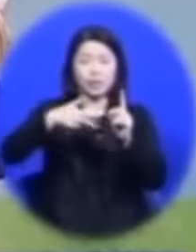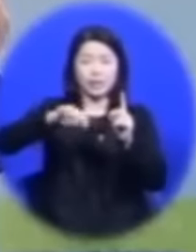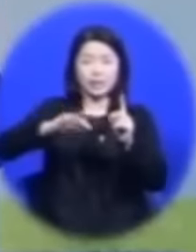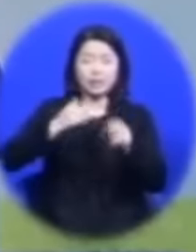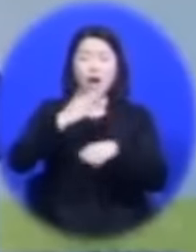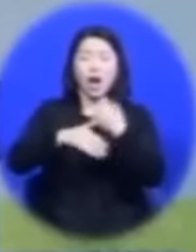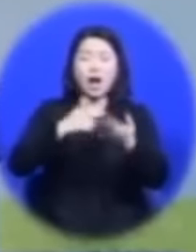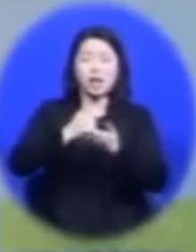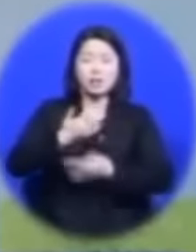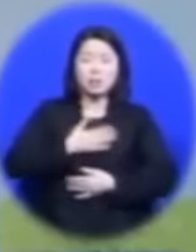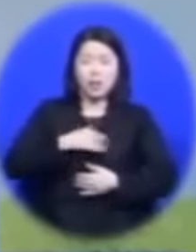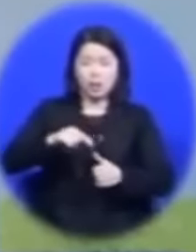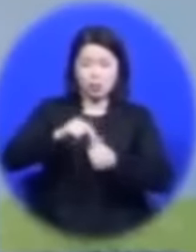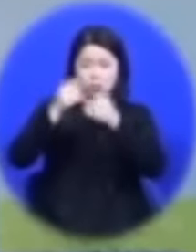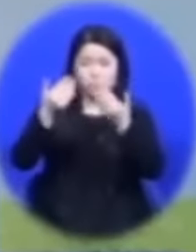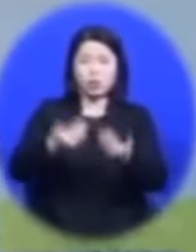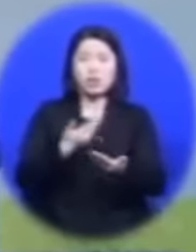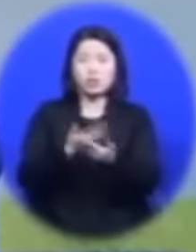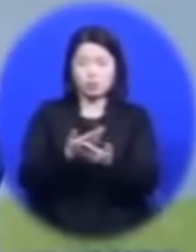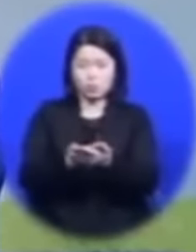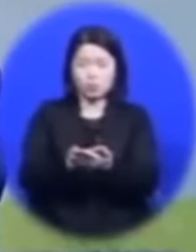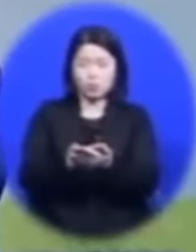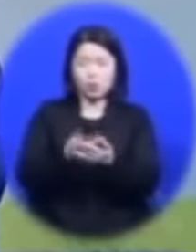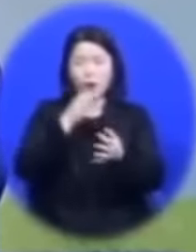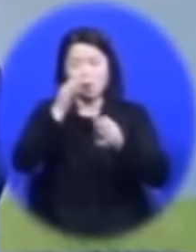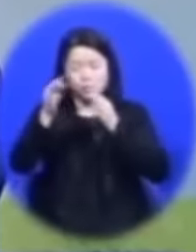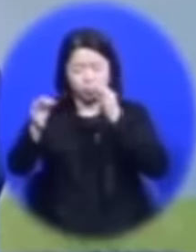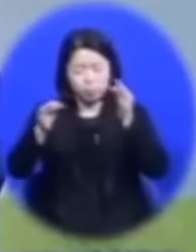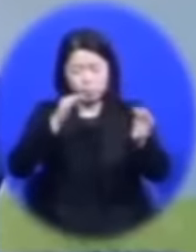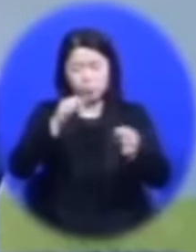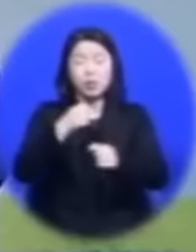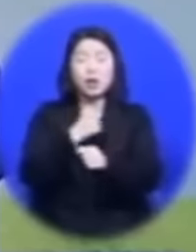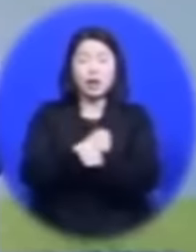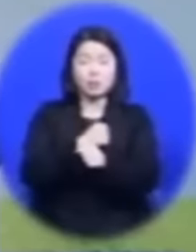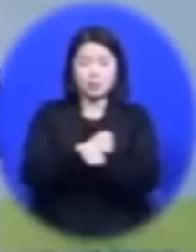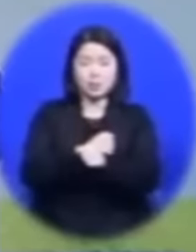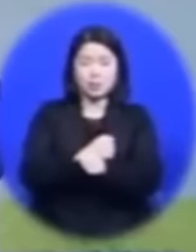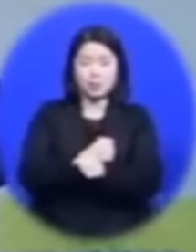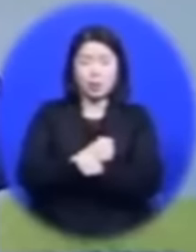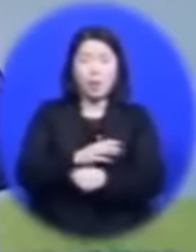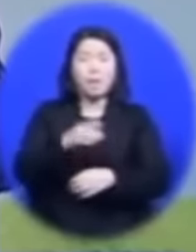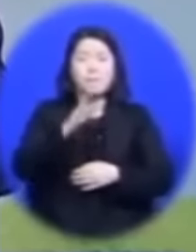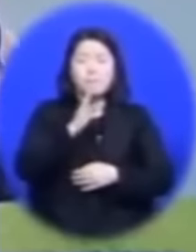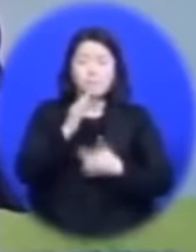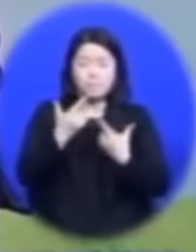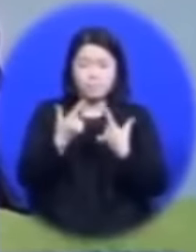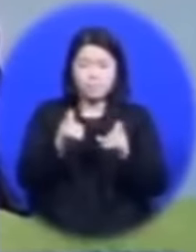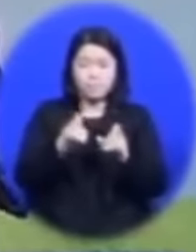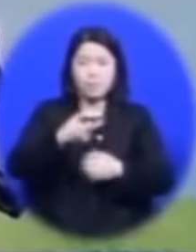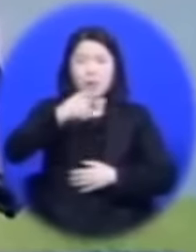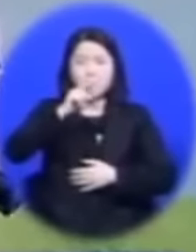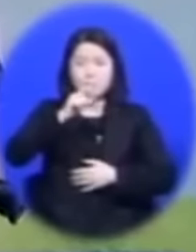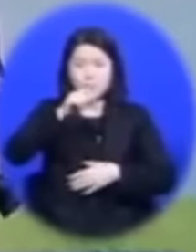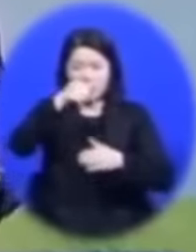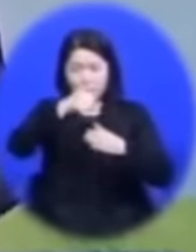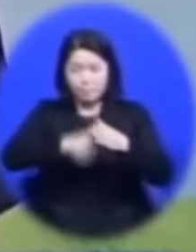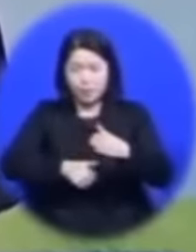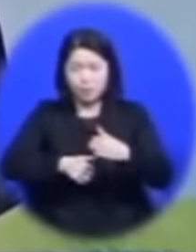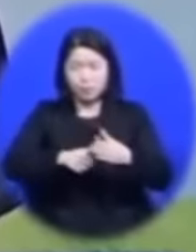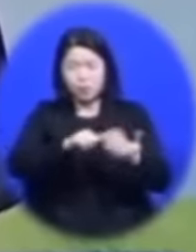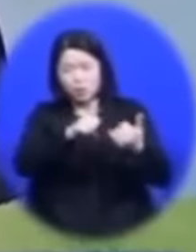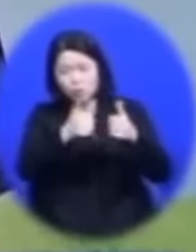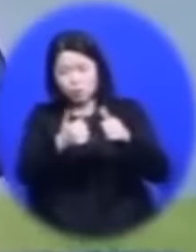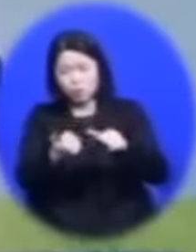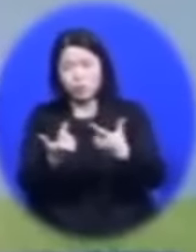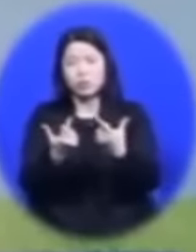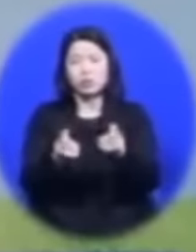하나님 나를 구원해 주십시오 그렇게 부르짖으면서 마치 물에 빠져서 익사하고 있는